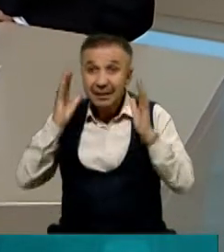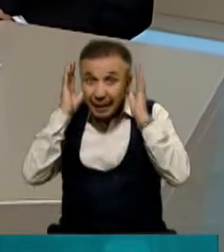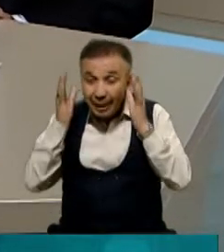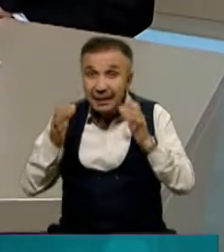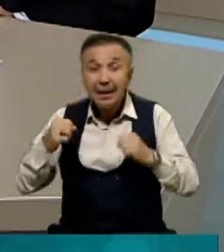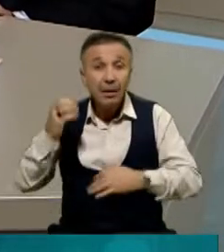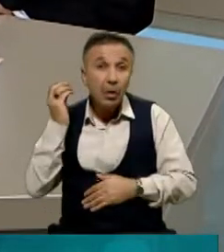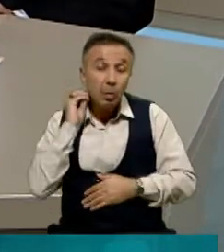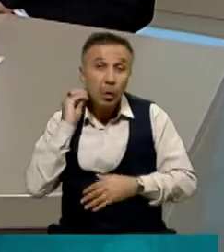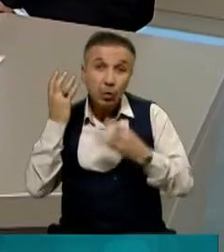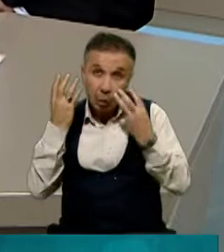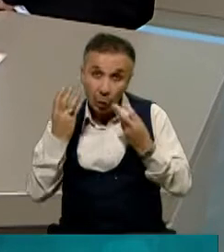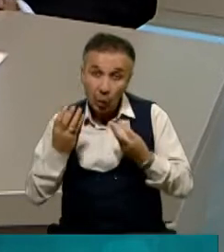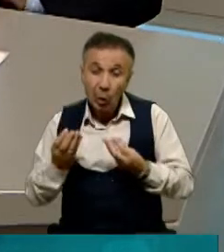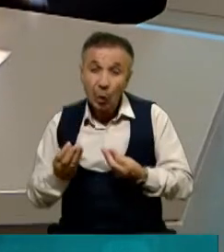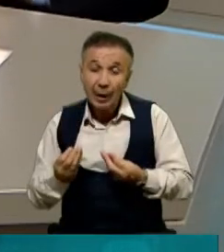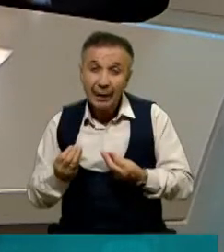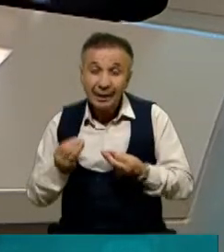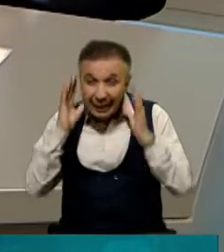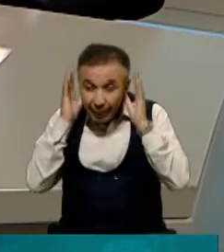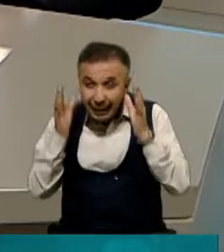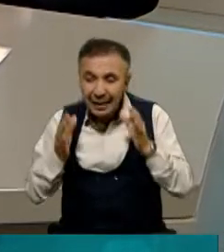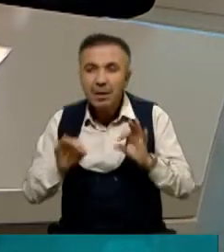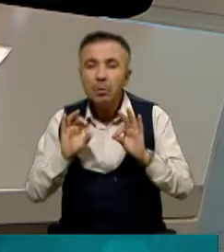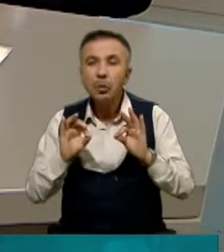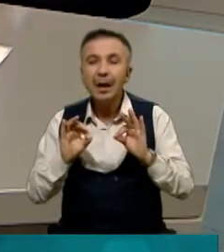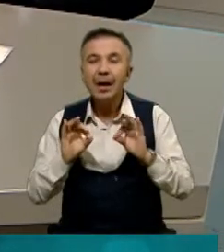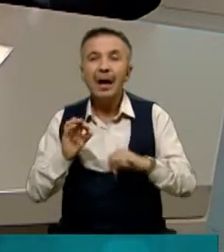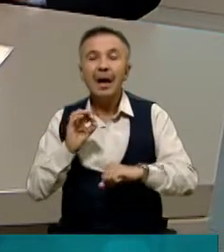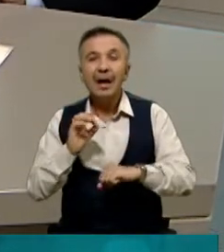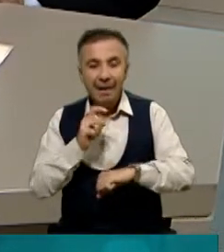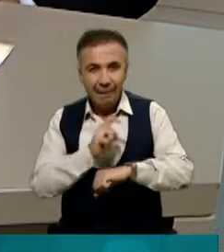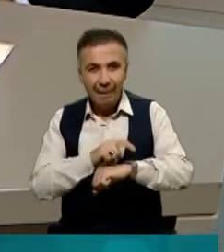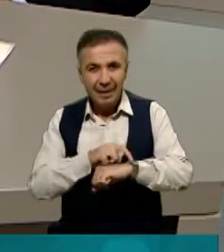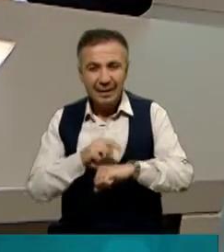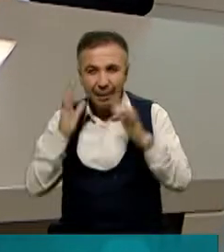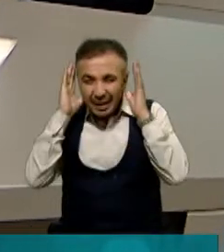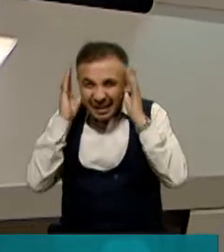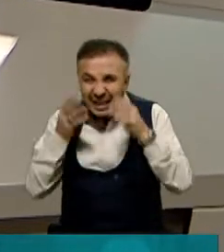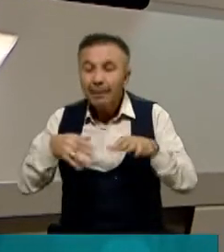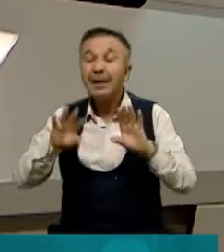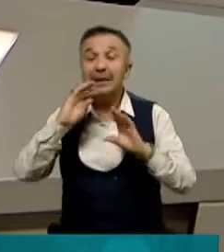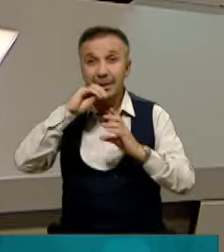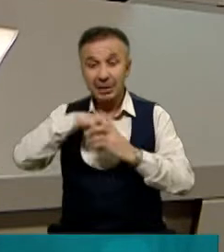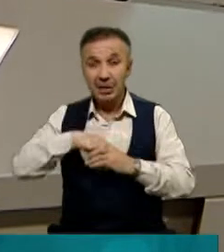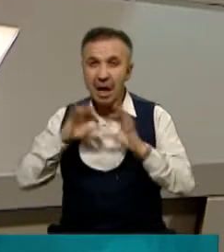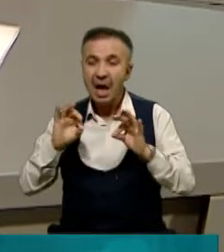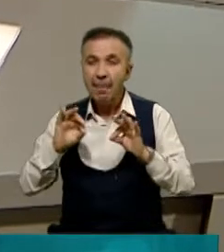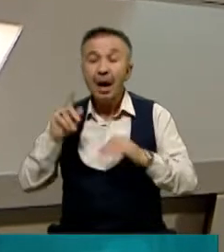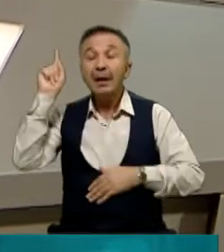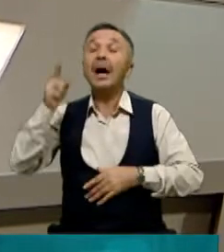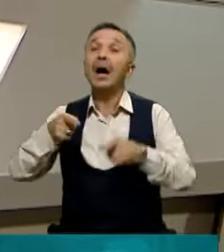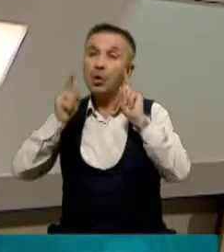bu mutlaka kar abimize kız vaktinde kılamadığımız için hem tövbe etmeliyiz hem de